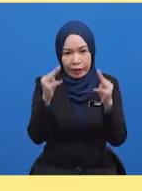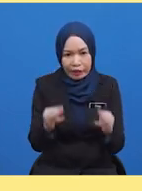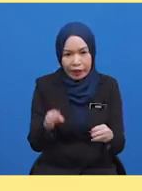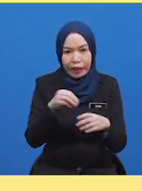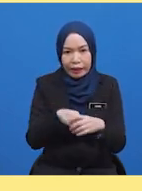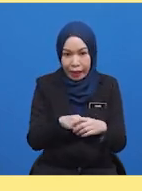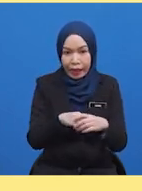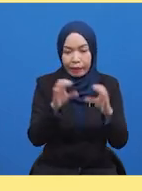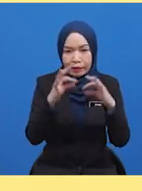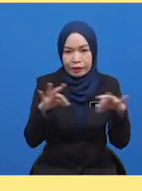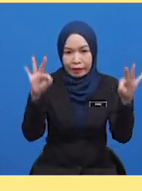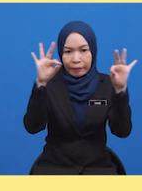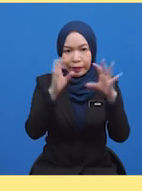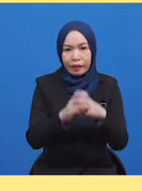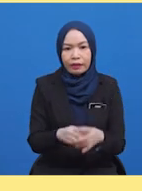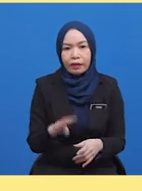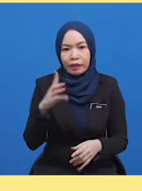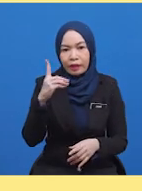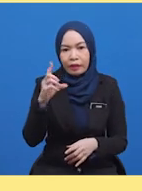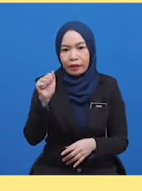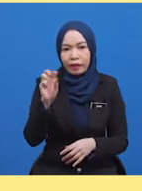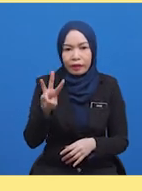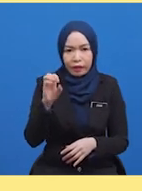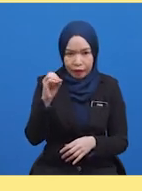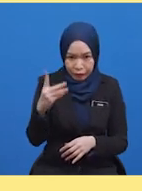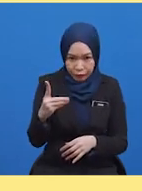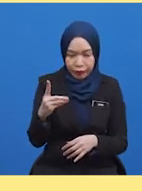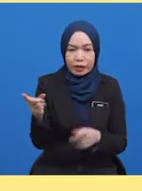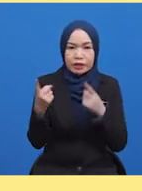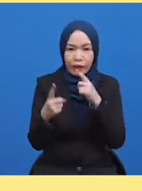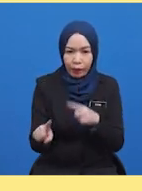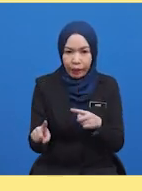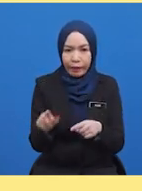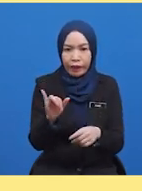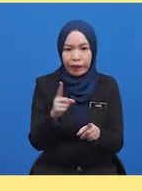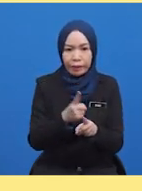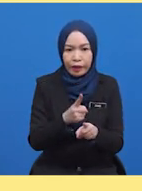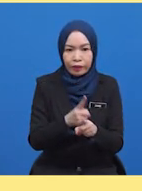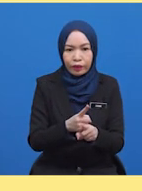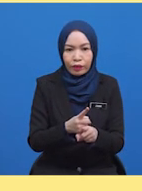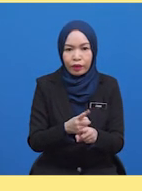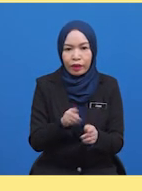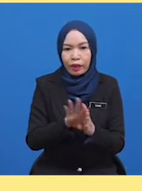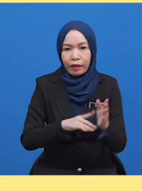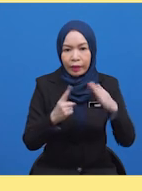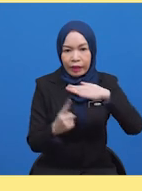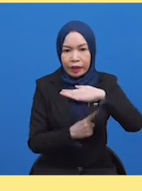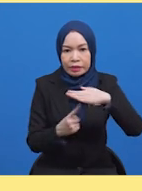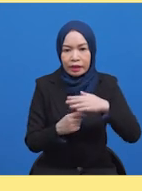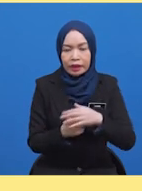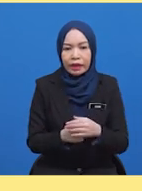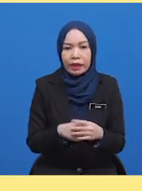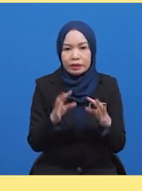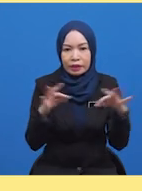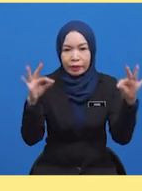baut karya jenetin Kandou jawaban yang sepatutnya ialah berdasarkan cerpen baut